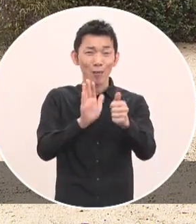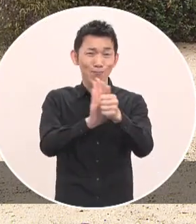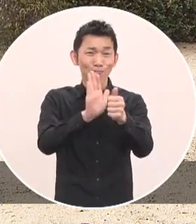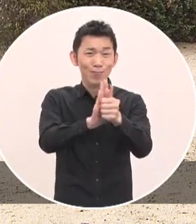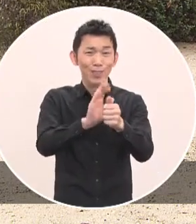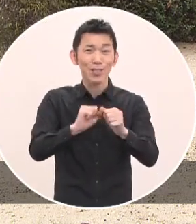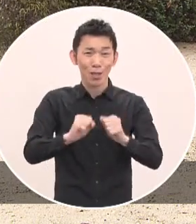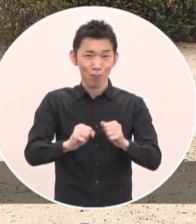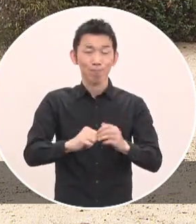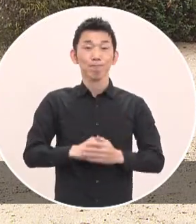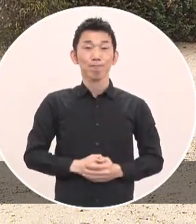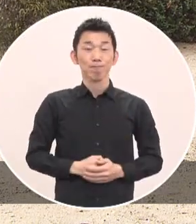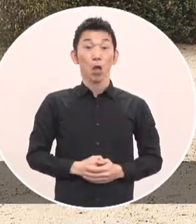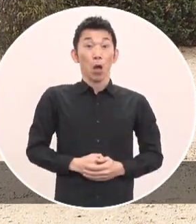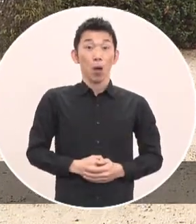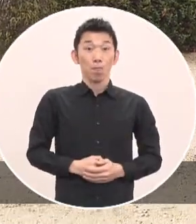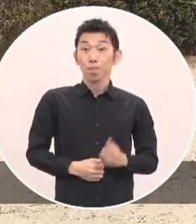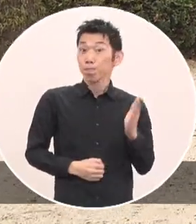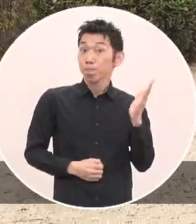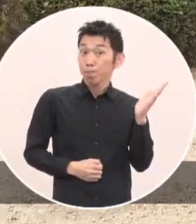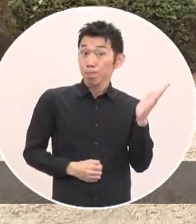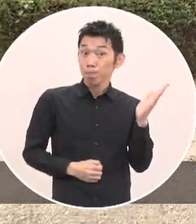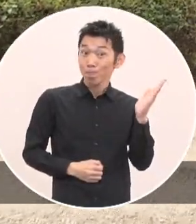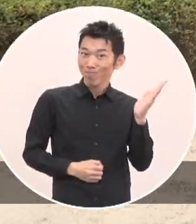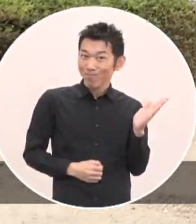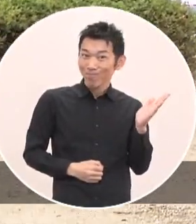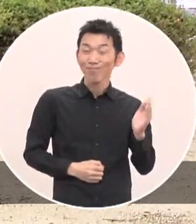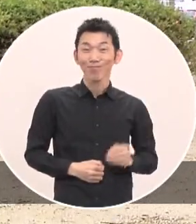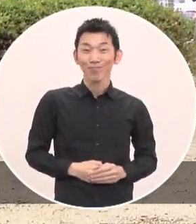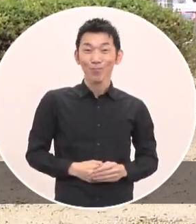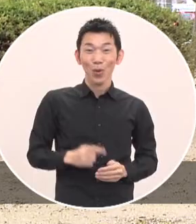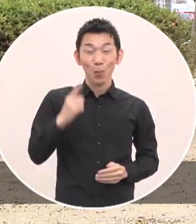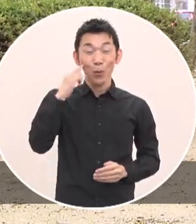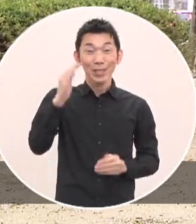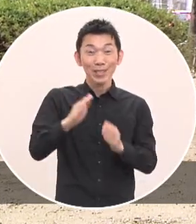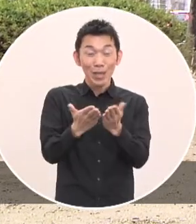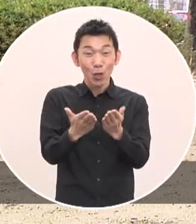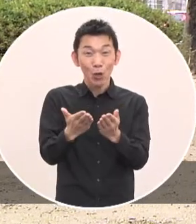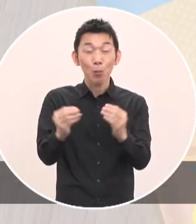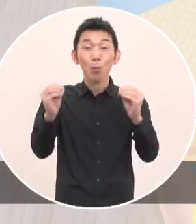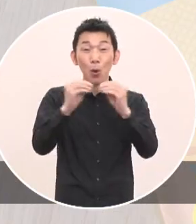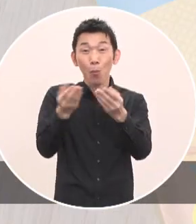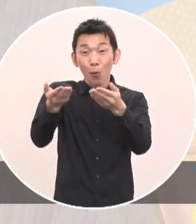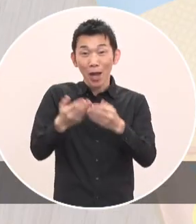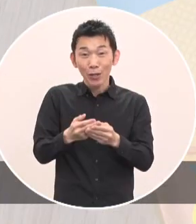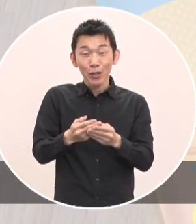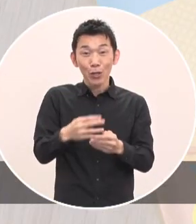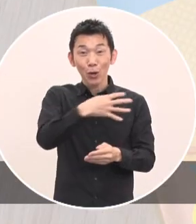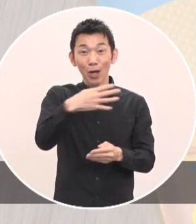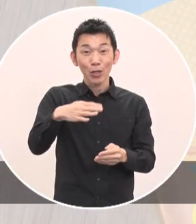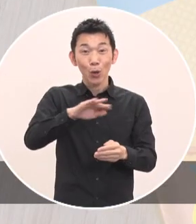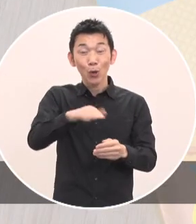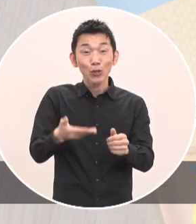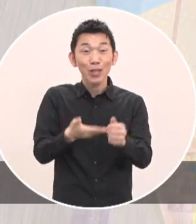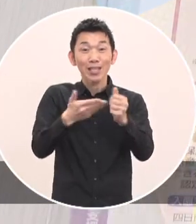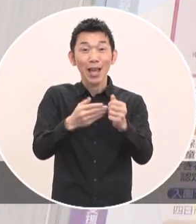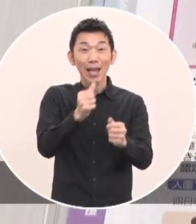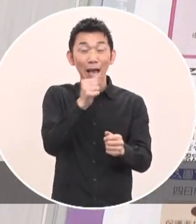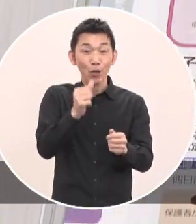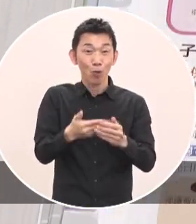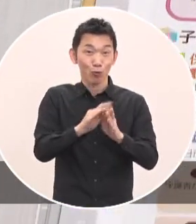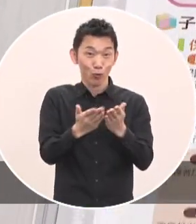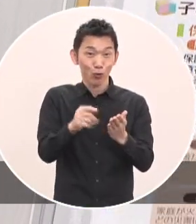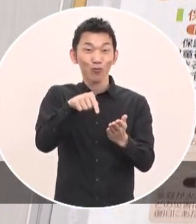ますこちらも母子手帳交付時に配布される4日市子育てガイドブック